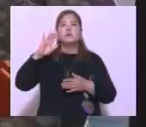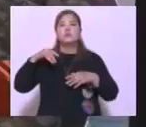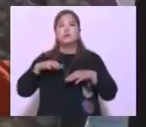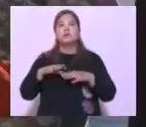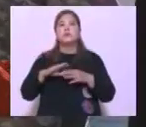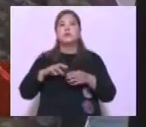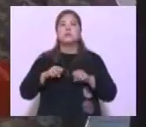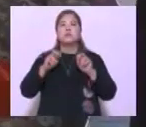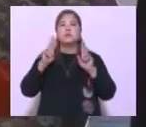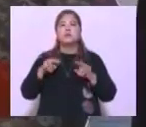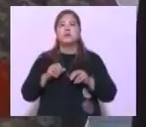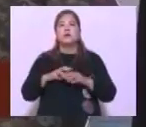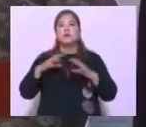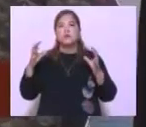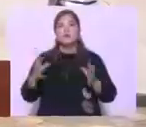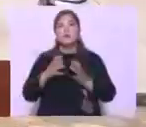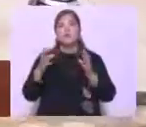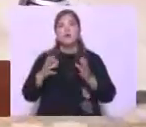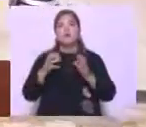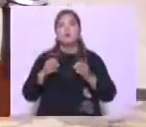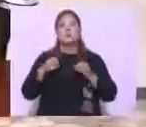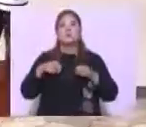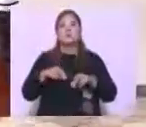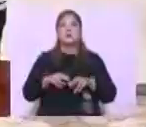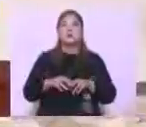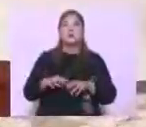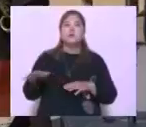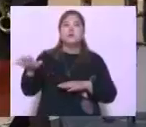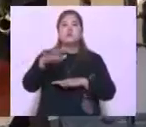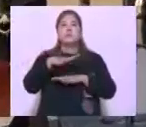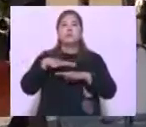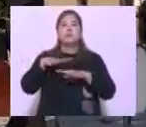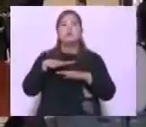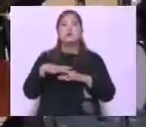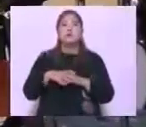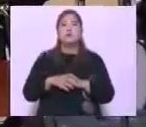специальностей, необходимых для защиты воздушных рубежей западных регионов нашей страны.